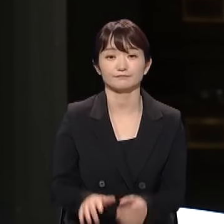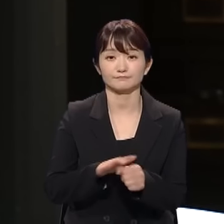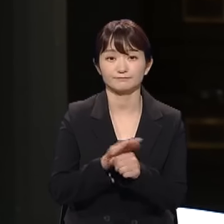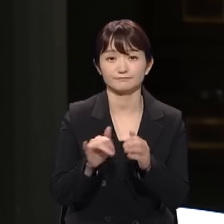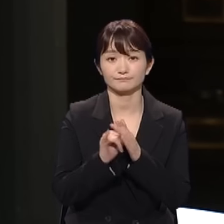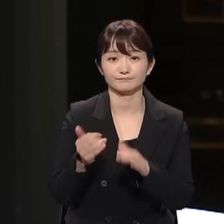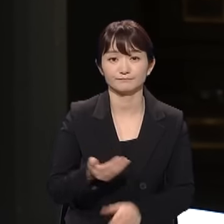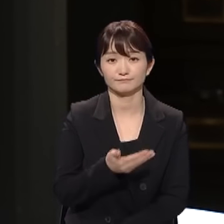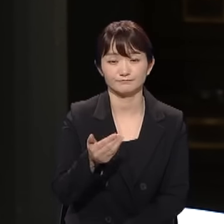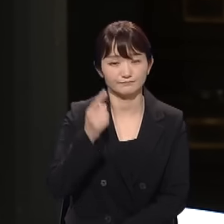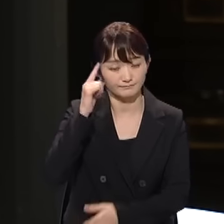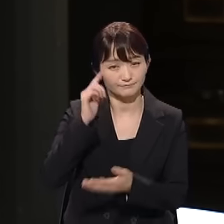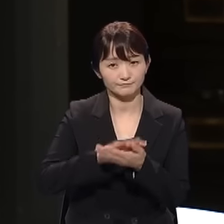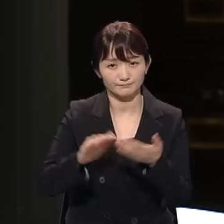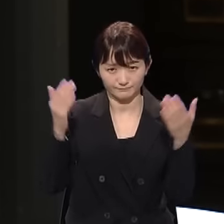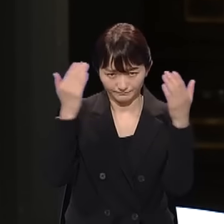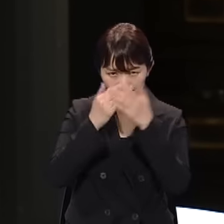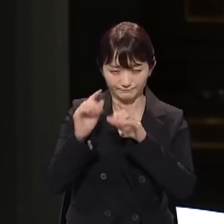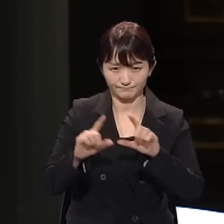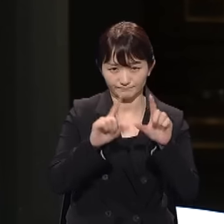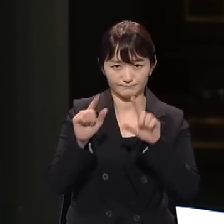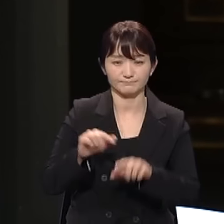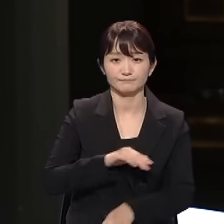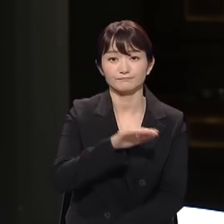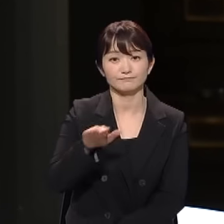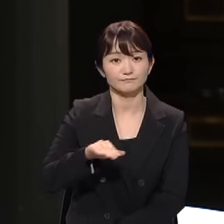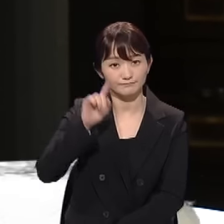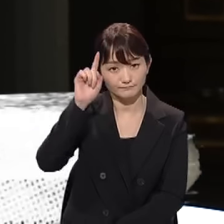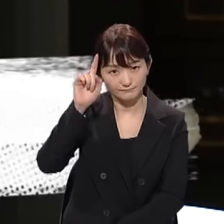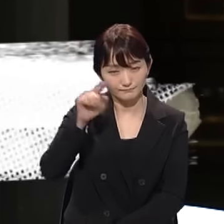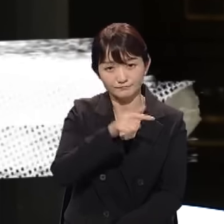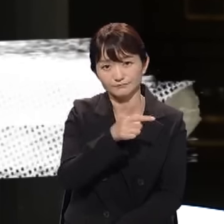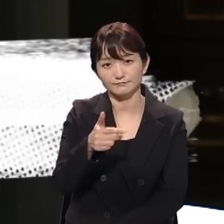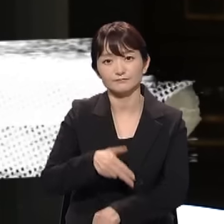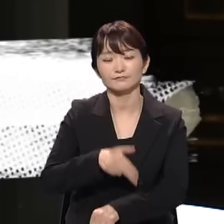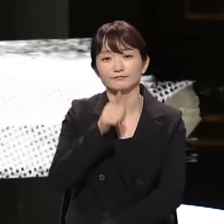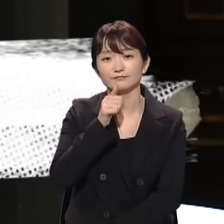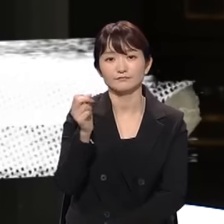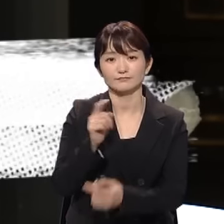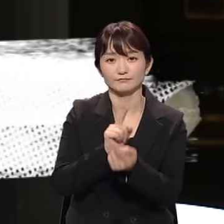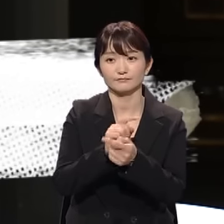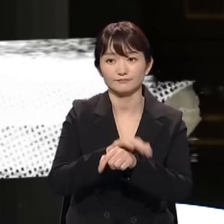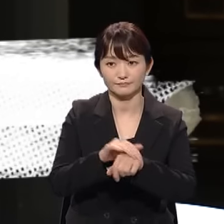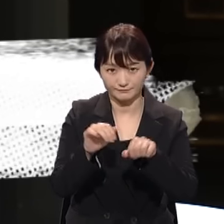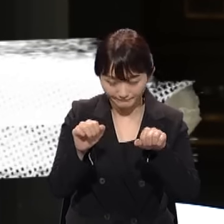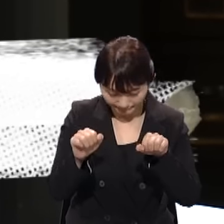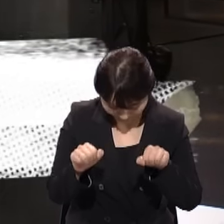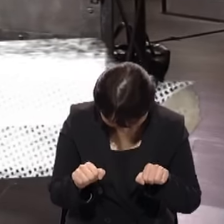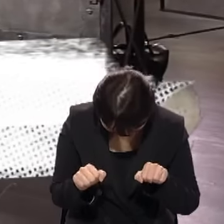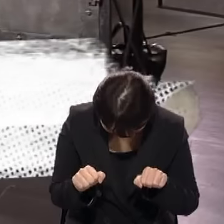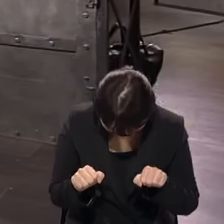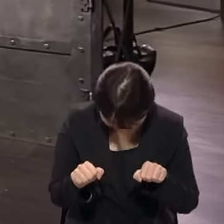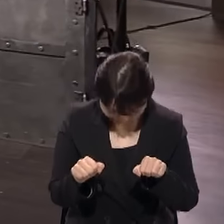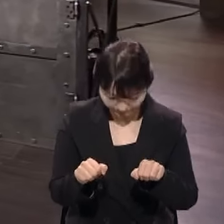사랑하는 사건 반장 가족 여러분, 시원한 밤 보내시고요. 저희는 내일도 사반 750 저녁 7시 50분에 다시 옵니다. 안녕히 계십시오.